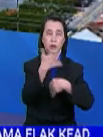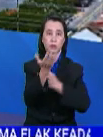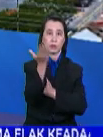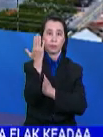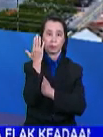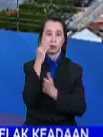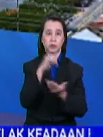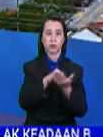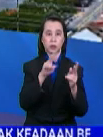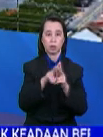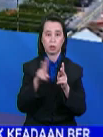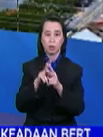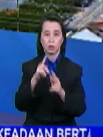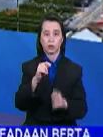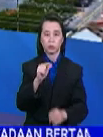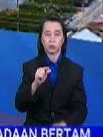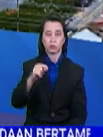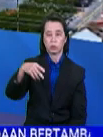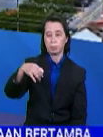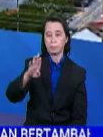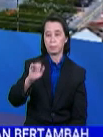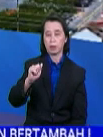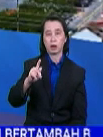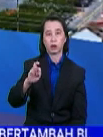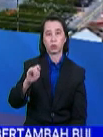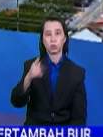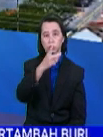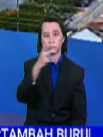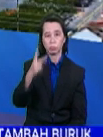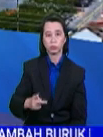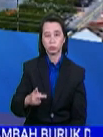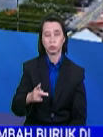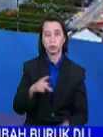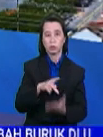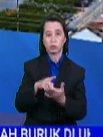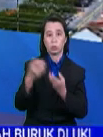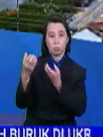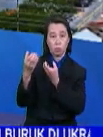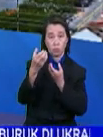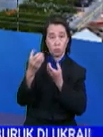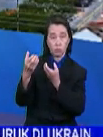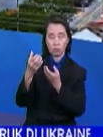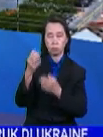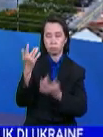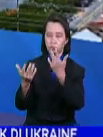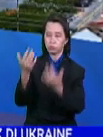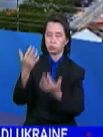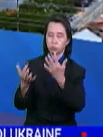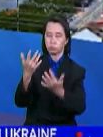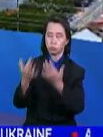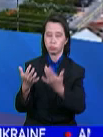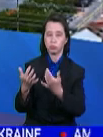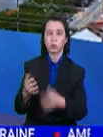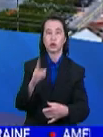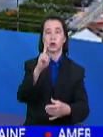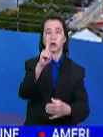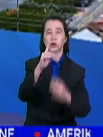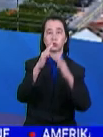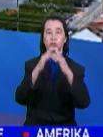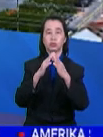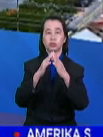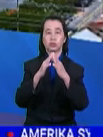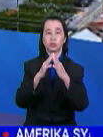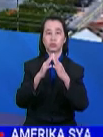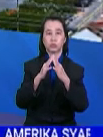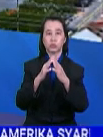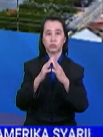pagi tadi di Kampung Tanjung bakau kucing menurut pusat gerakan operasi bombers Rawa kebakaran itu mengakibatkan sebuah rumah